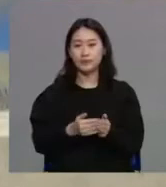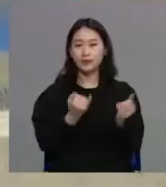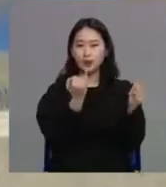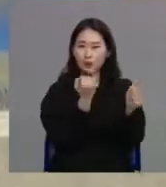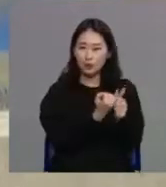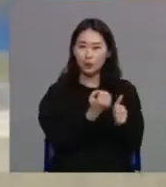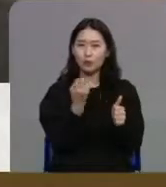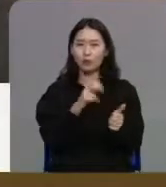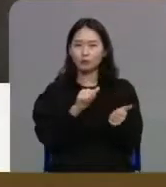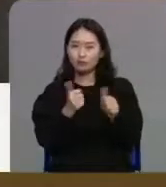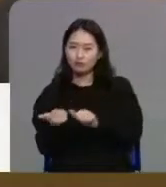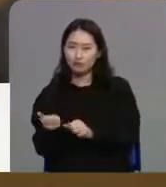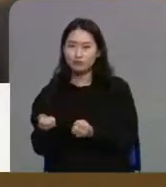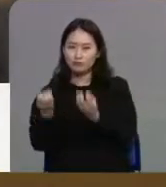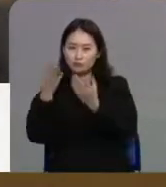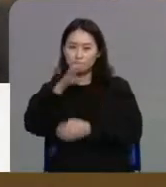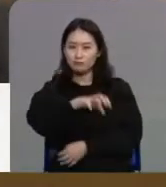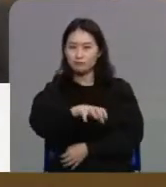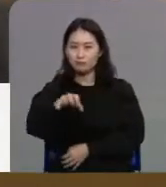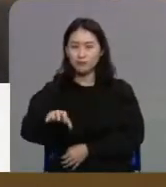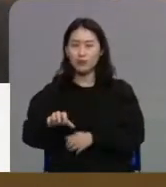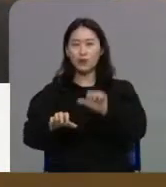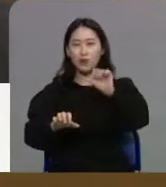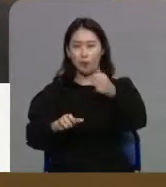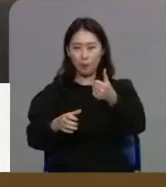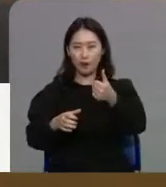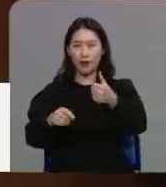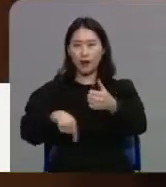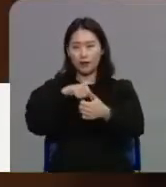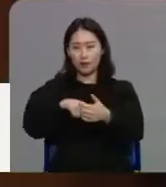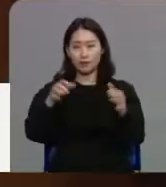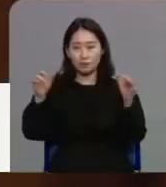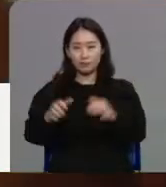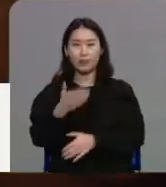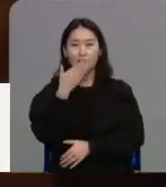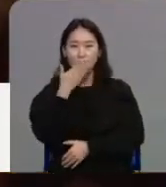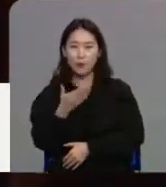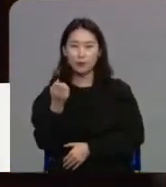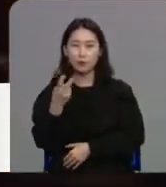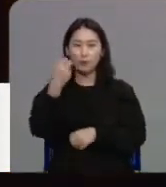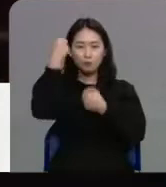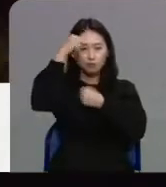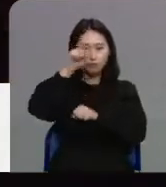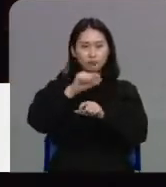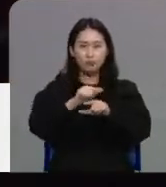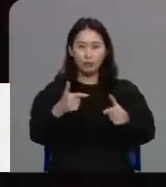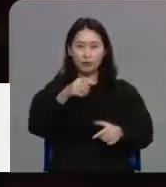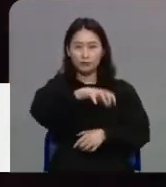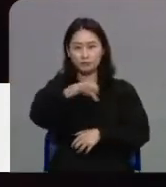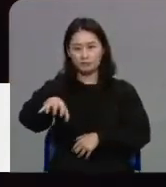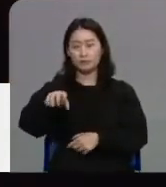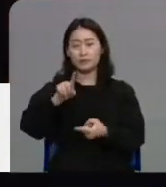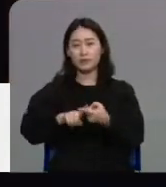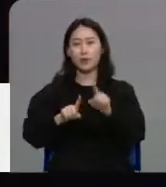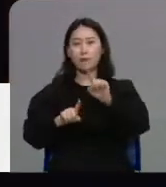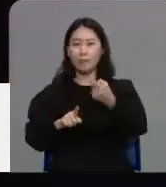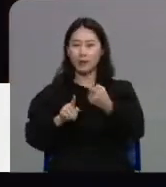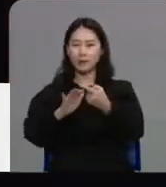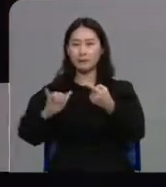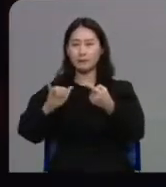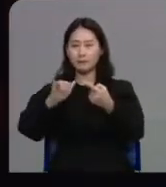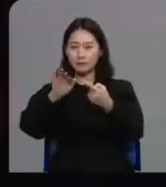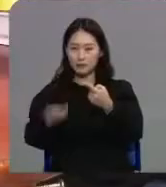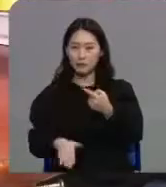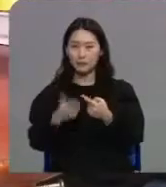장례식 등 모임 행사는 500명 인 의 집회 시위와 콘서트 등은 100명 이내로 인원이 제한되고 5인이상